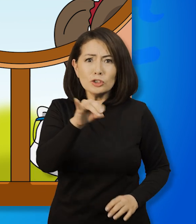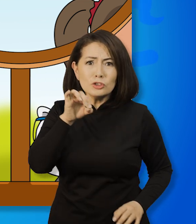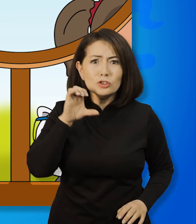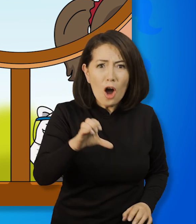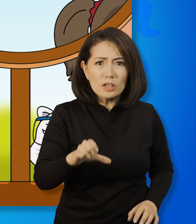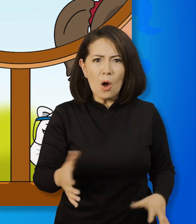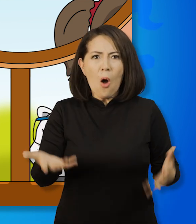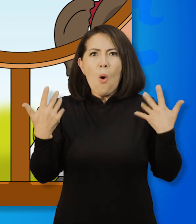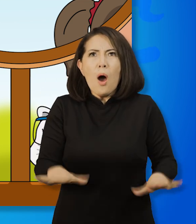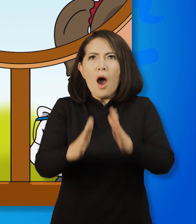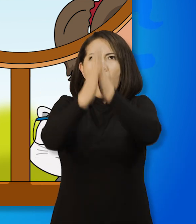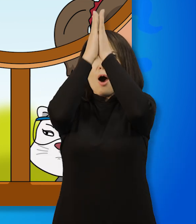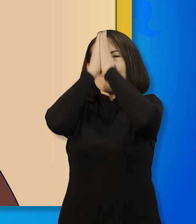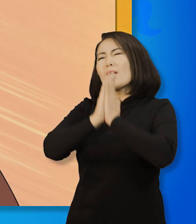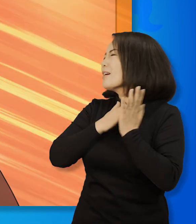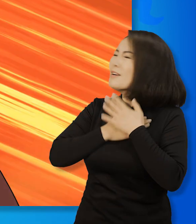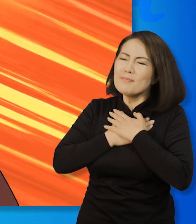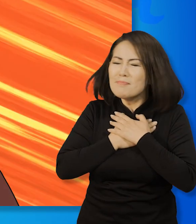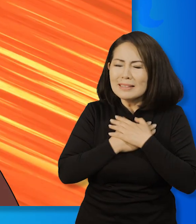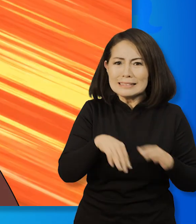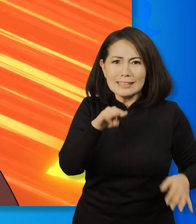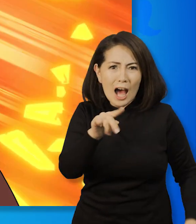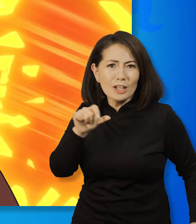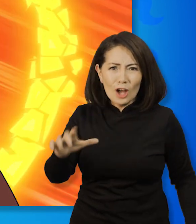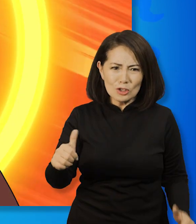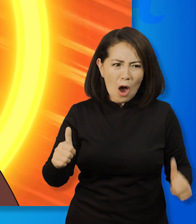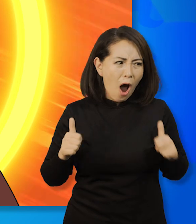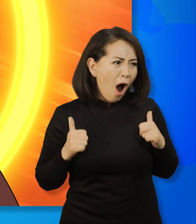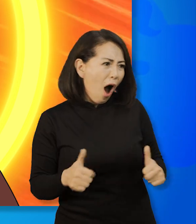Thanos. Thanos. Oh my god. Thanos.